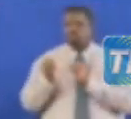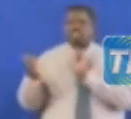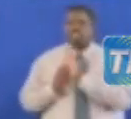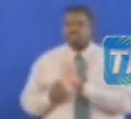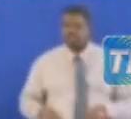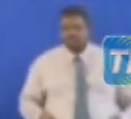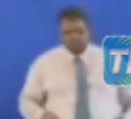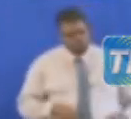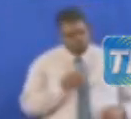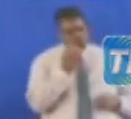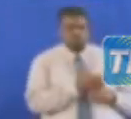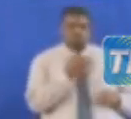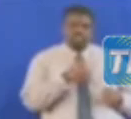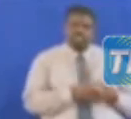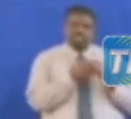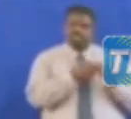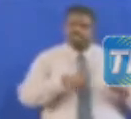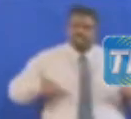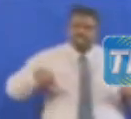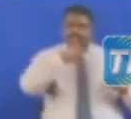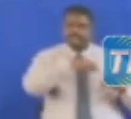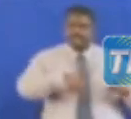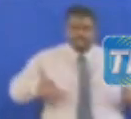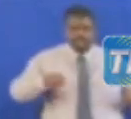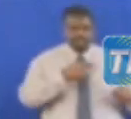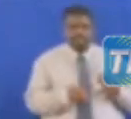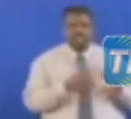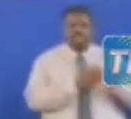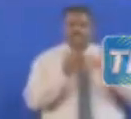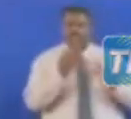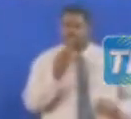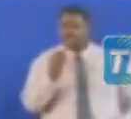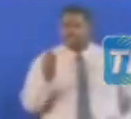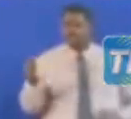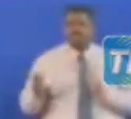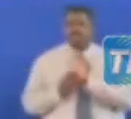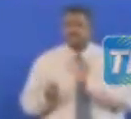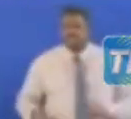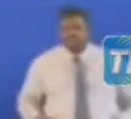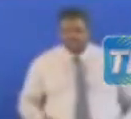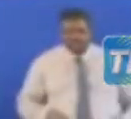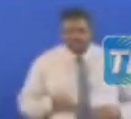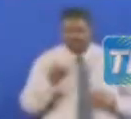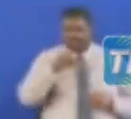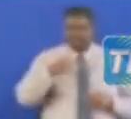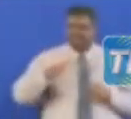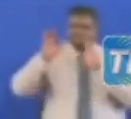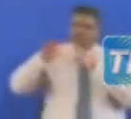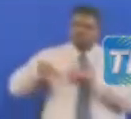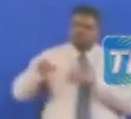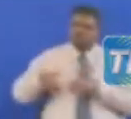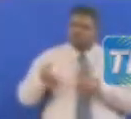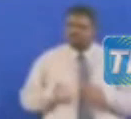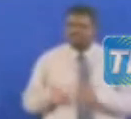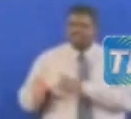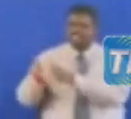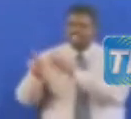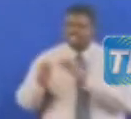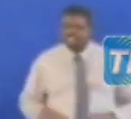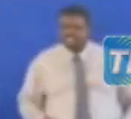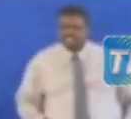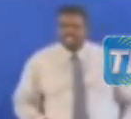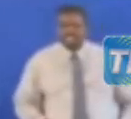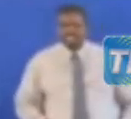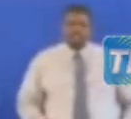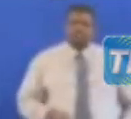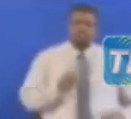317, ujenzi wa mistari ya makalvat 979, mifereji ya maji ya mvua kilomita